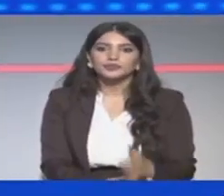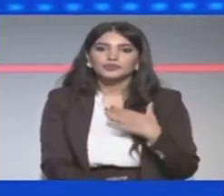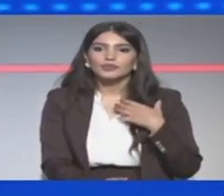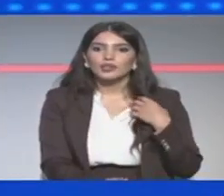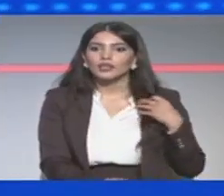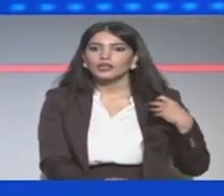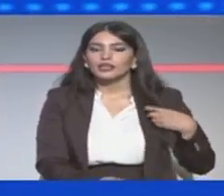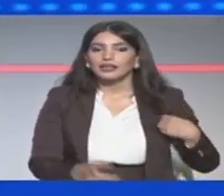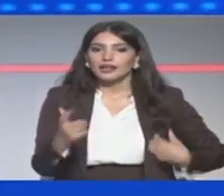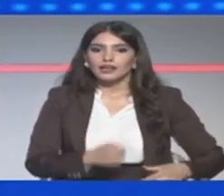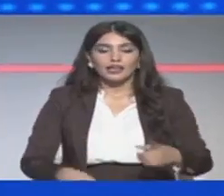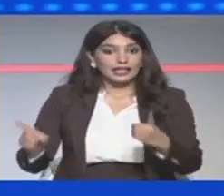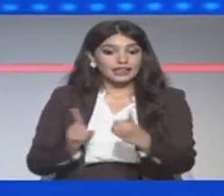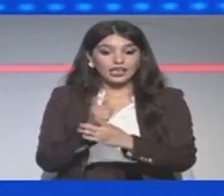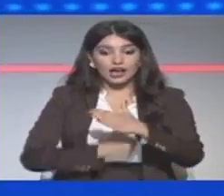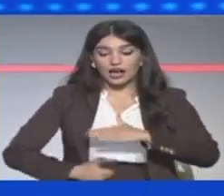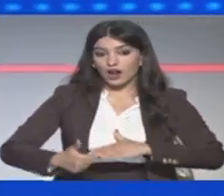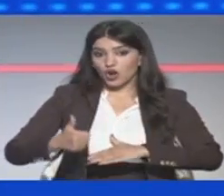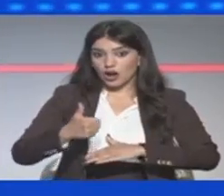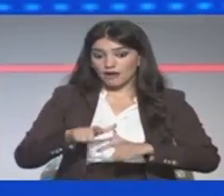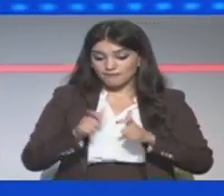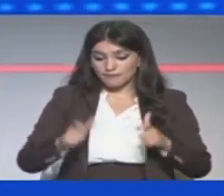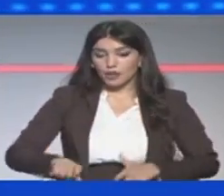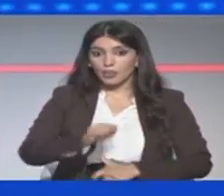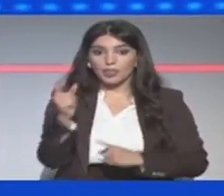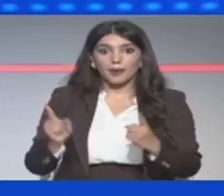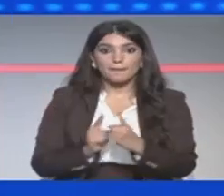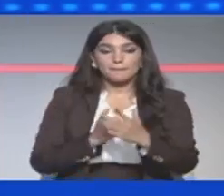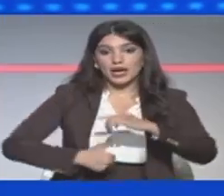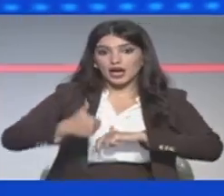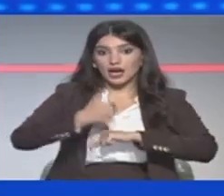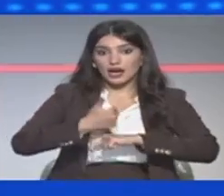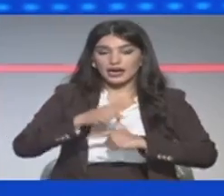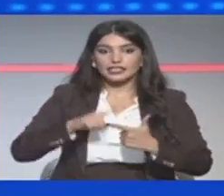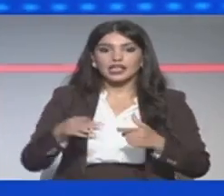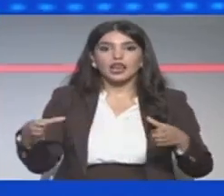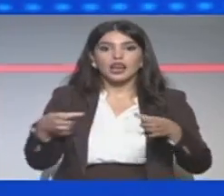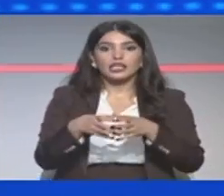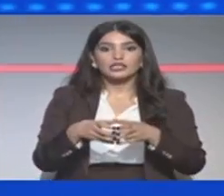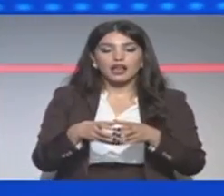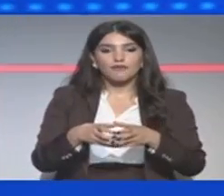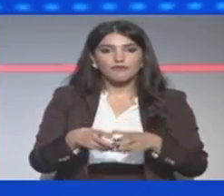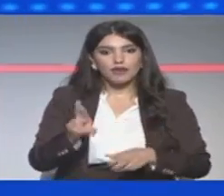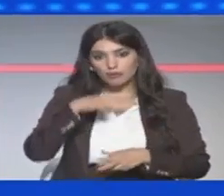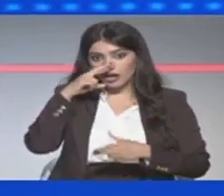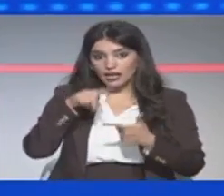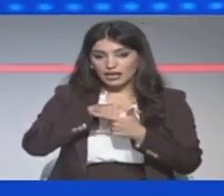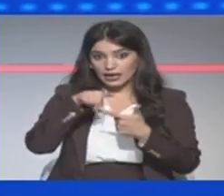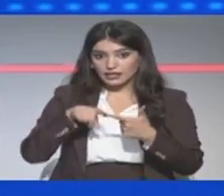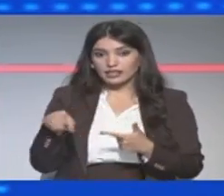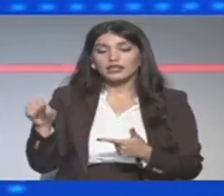التقى رئيس الحكومة هشام المشيشي مساء اليوم رئيس كتلة ائتلاف الكرامة بمجلس نواب الشعب سيف الدين